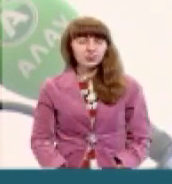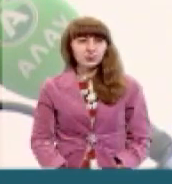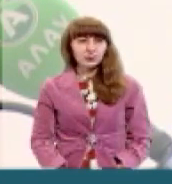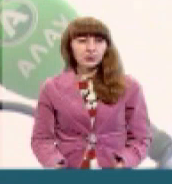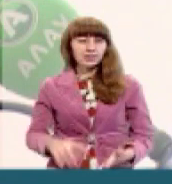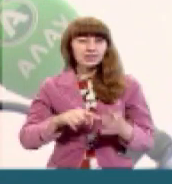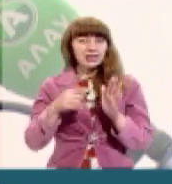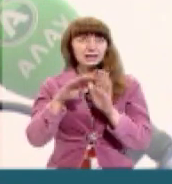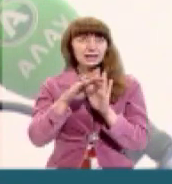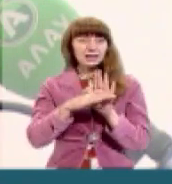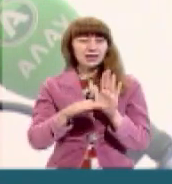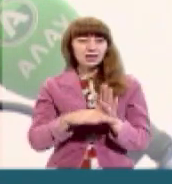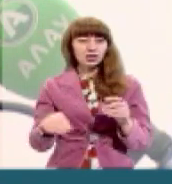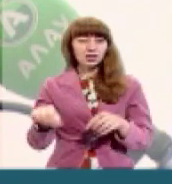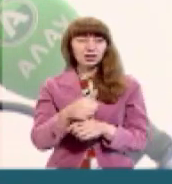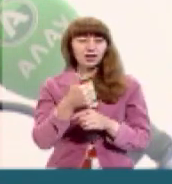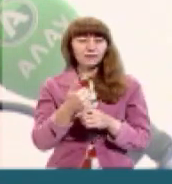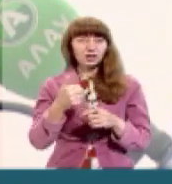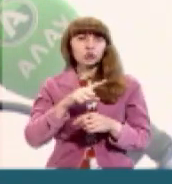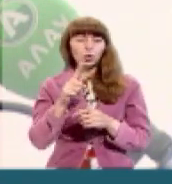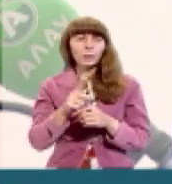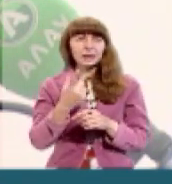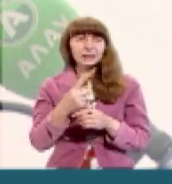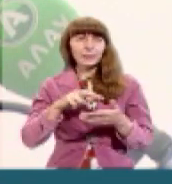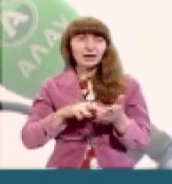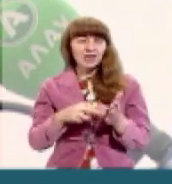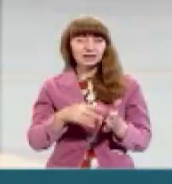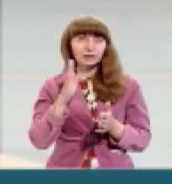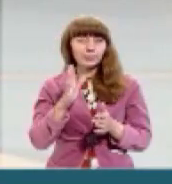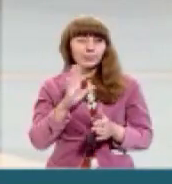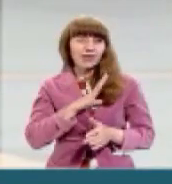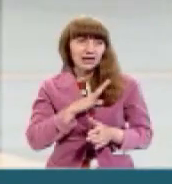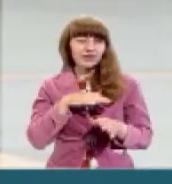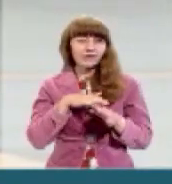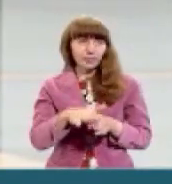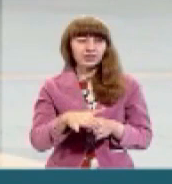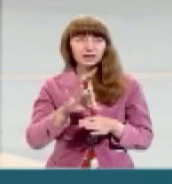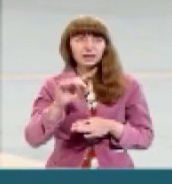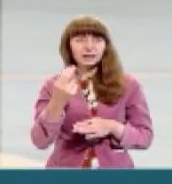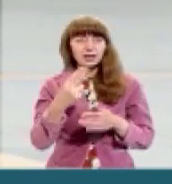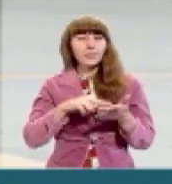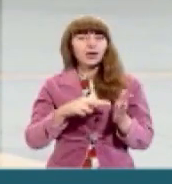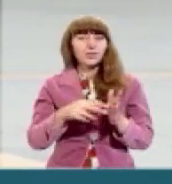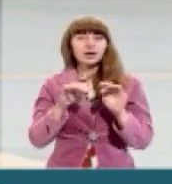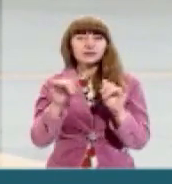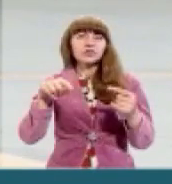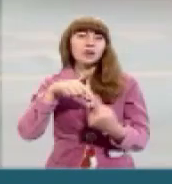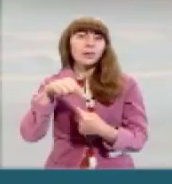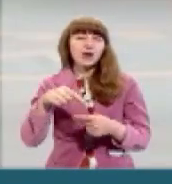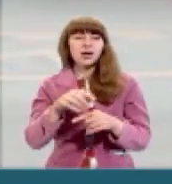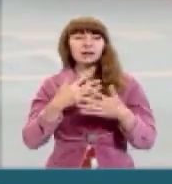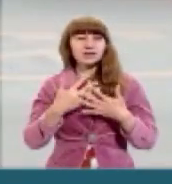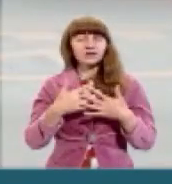задача самое главное что вот эти проекты реализовались это самое главное кроме национального проекта по развитию предпринимательства